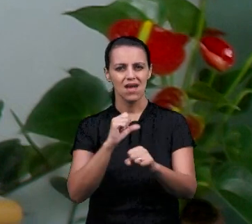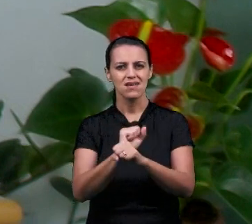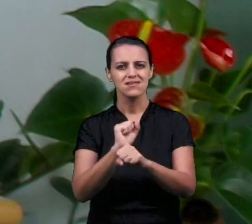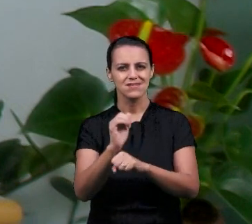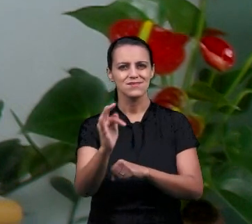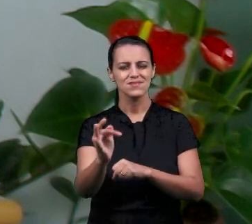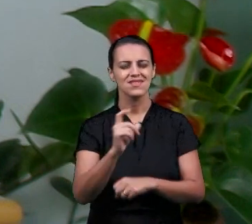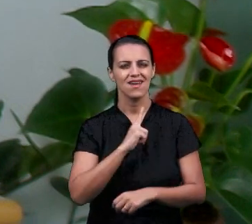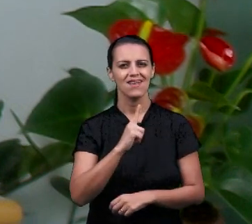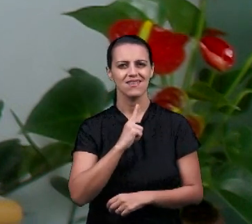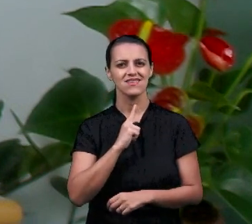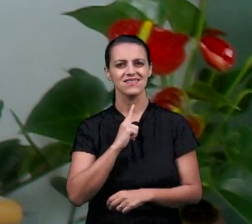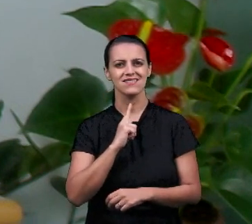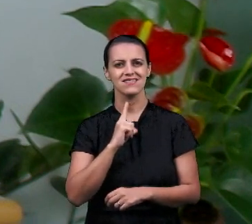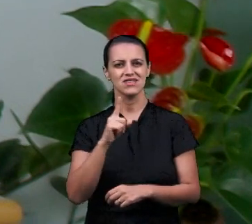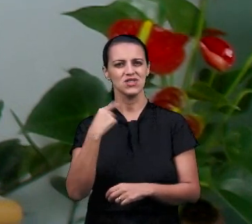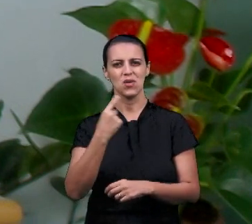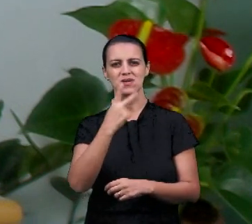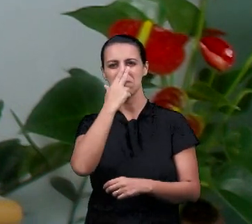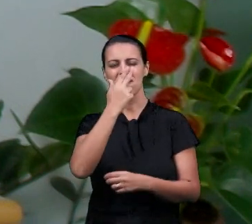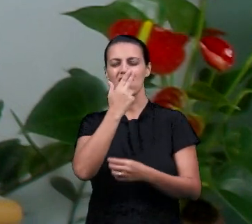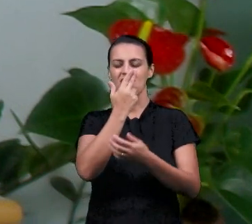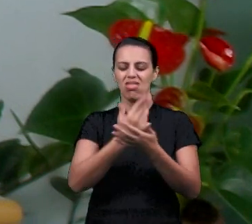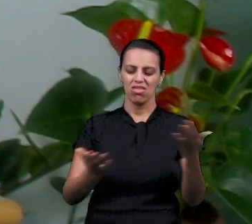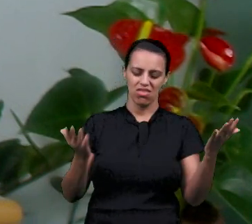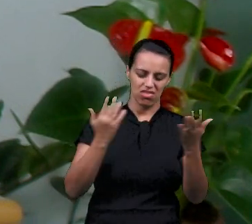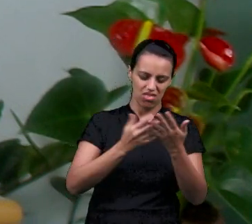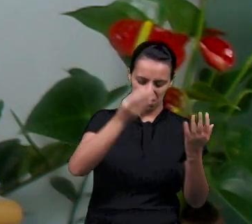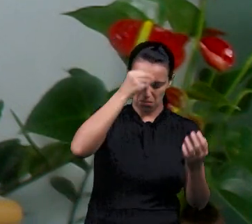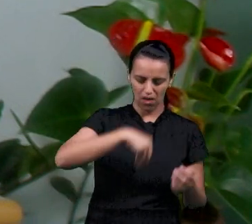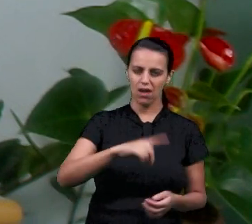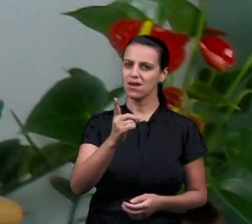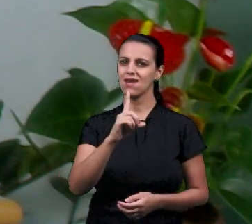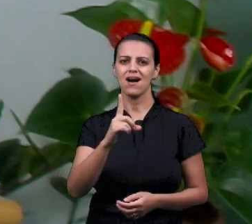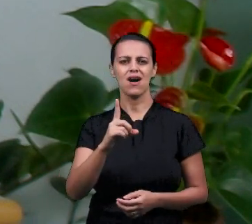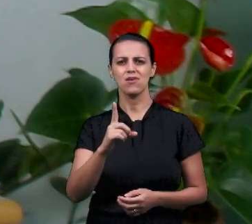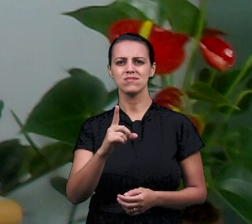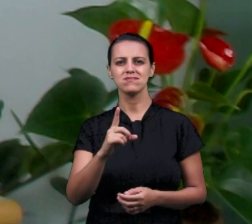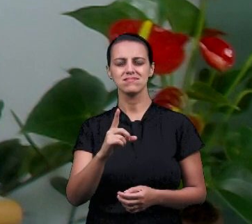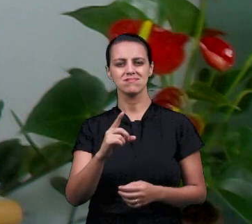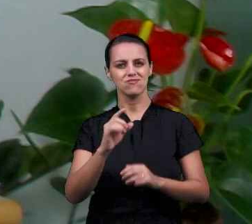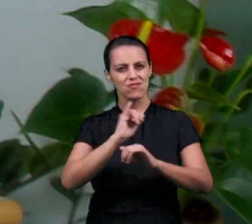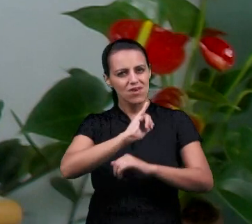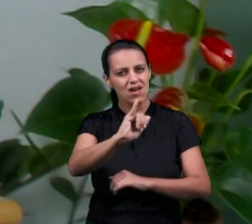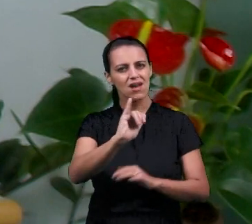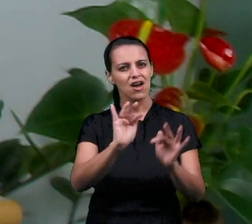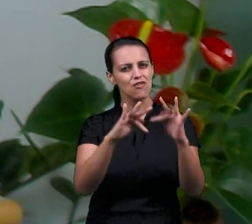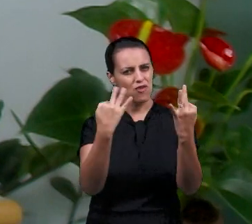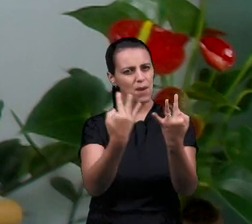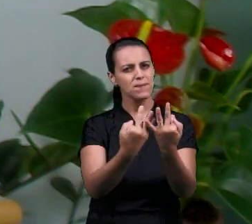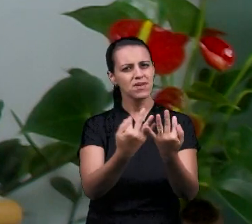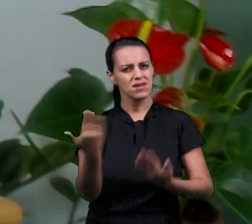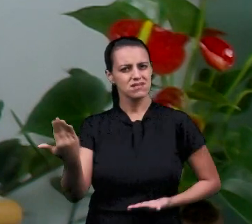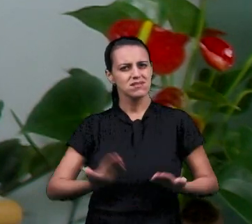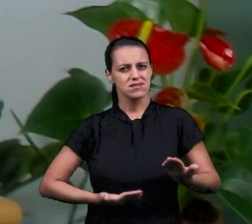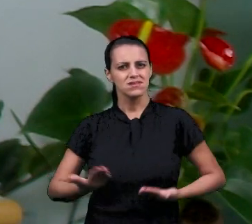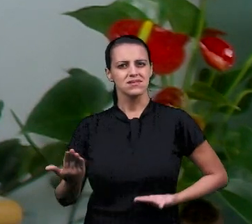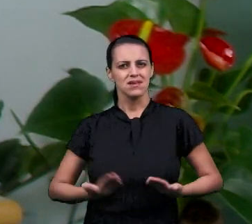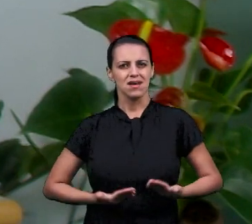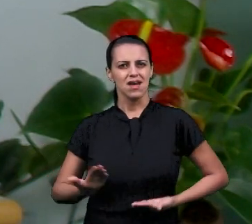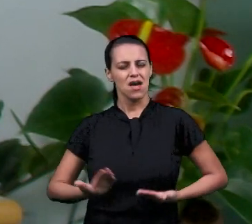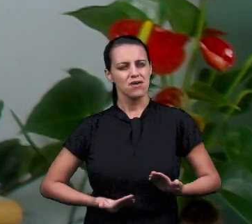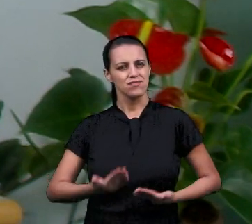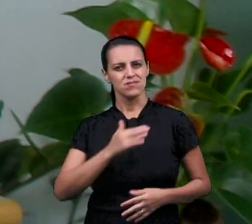ne sommes pas comme ceux qui n'ont pas d'espérance. Cette parole, c'est pour la famille de notre frère bien-aimé